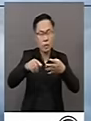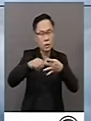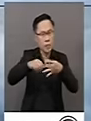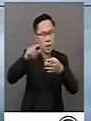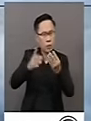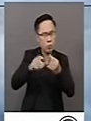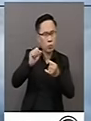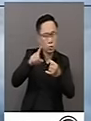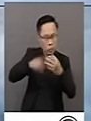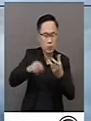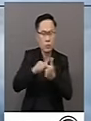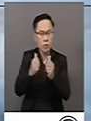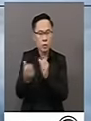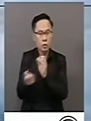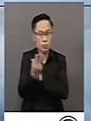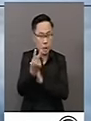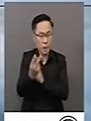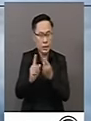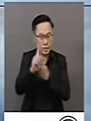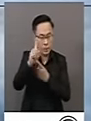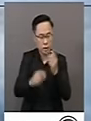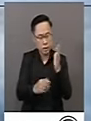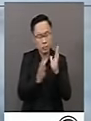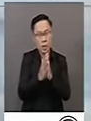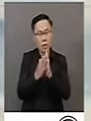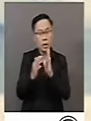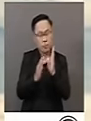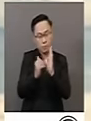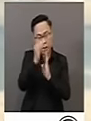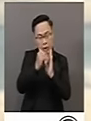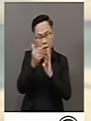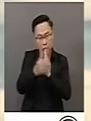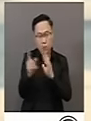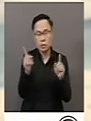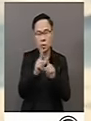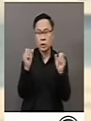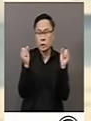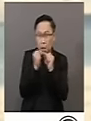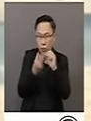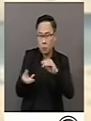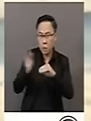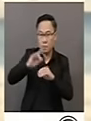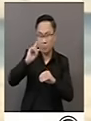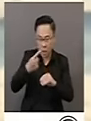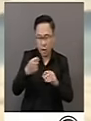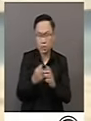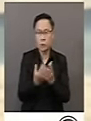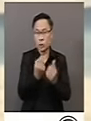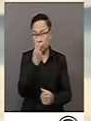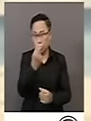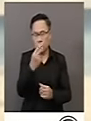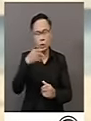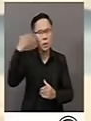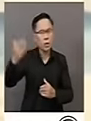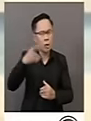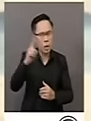อิทธิพลครับเป็น 2ปัจจัยที่ทำให้พื้นที่ทางด้านบริเวณของประเทศไทยตำบลเกิดความหนาวเย็นนะครับณเวลานี้ถ้าดูจากตัวแปร